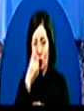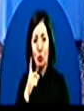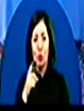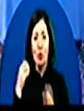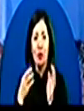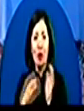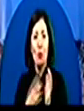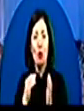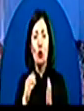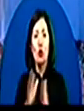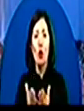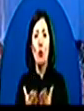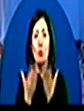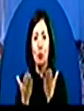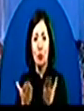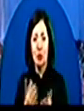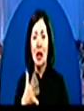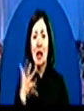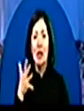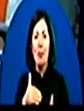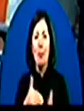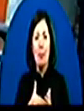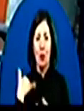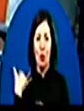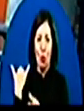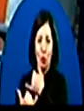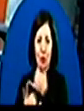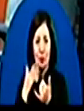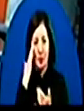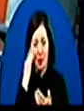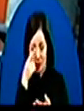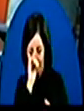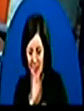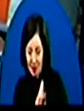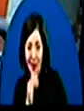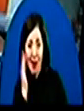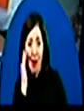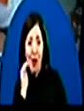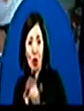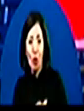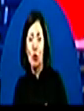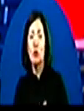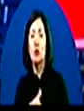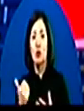ботномыг гардууллаа. 5000 гаруй уламжлалт ангаах ухааны эмчилгээ сувилгааны аргыг энэ номонд